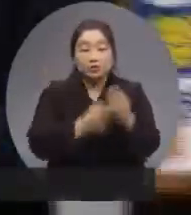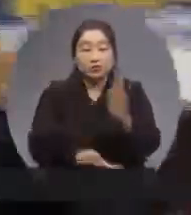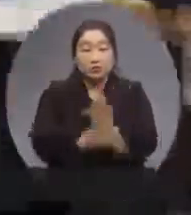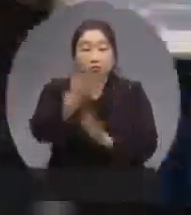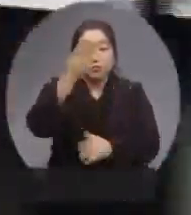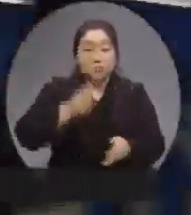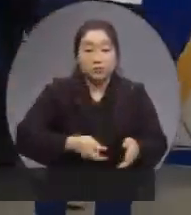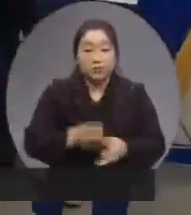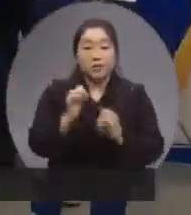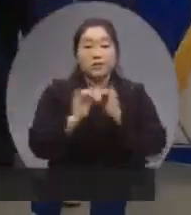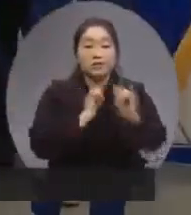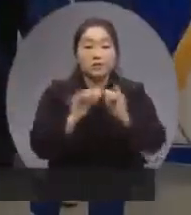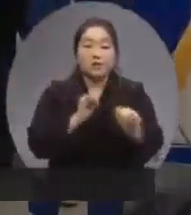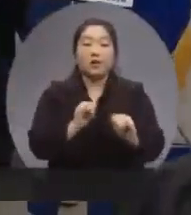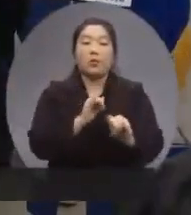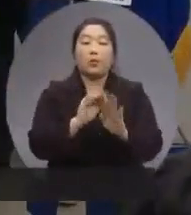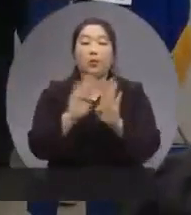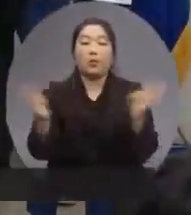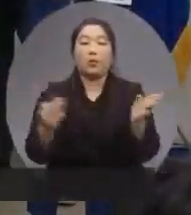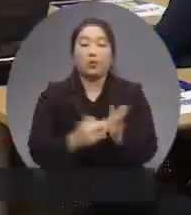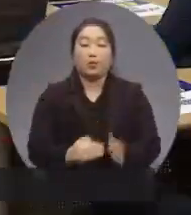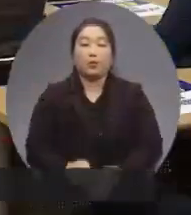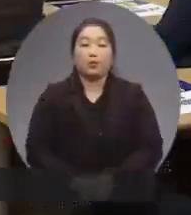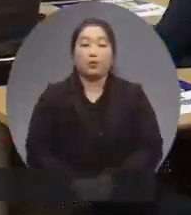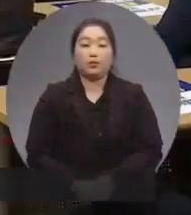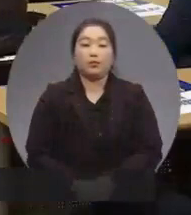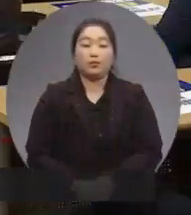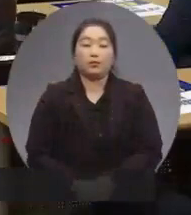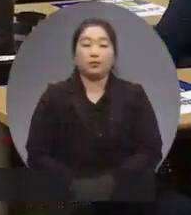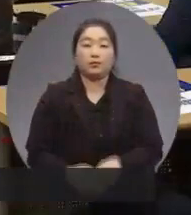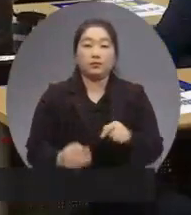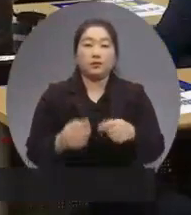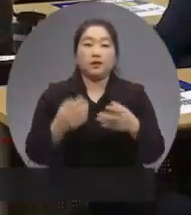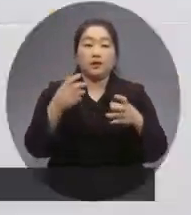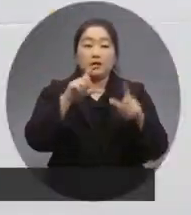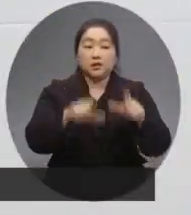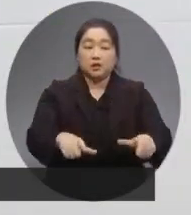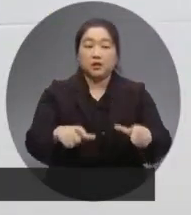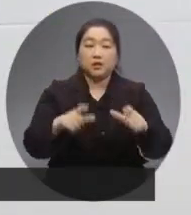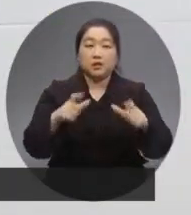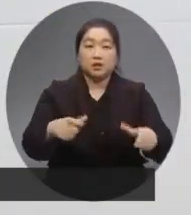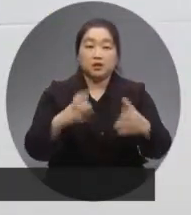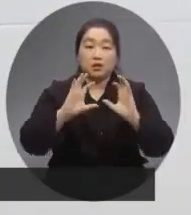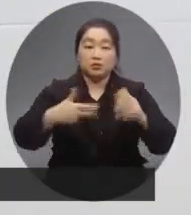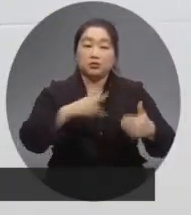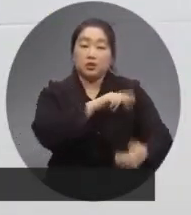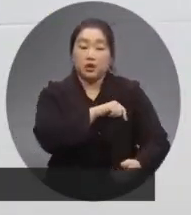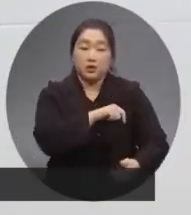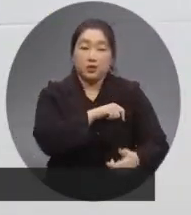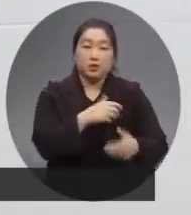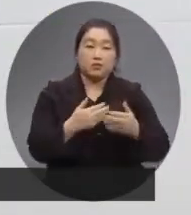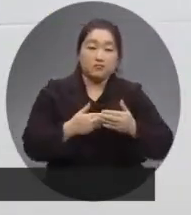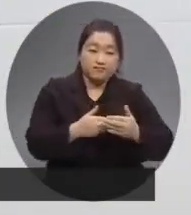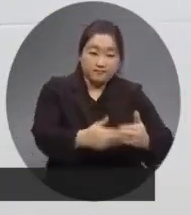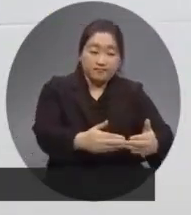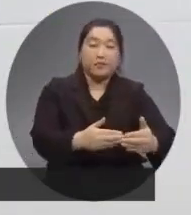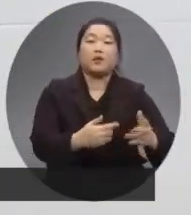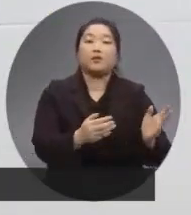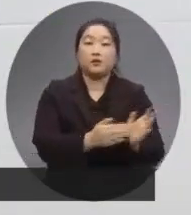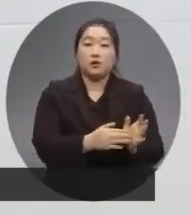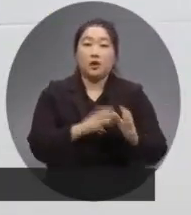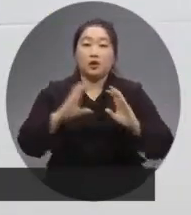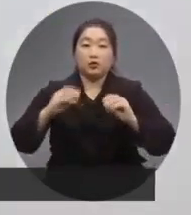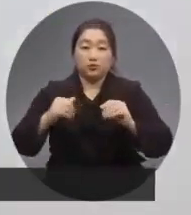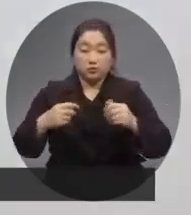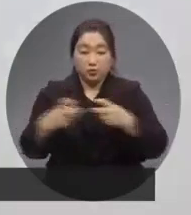촉구하는 기자회견을 열었습니다. 지역 국회의원들이 총출동해 시종일관 추진해왔고 국토교통부의